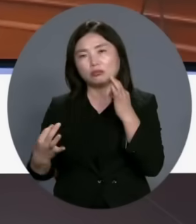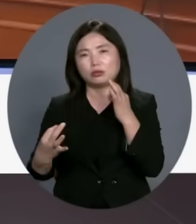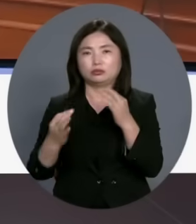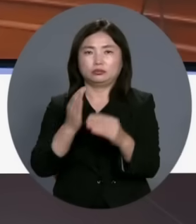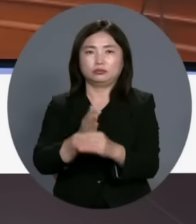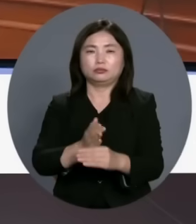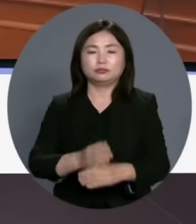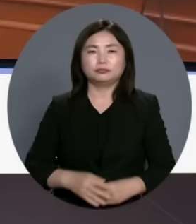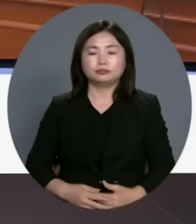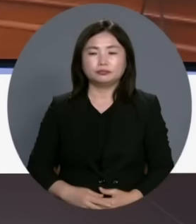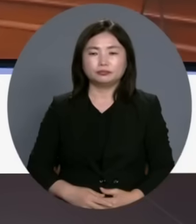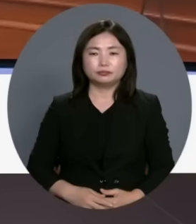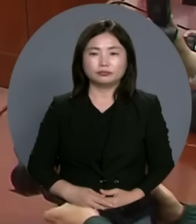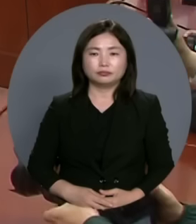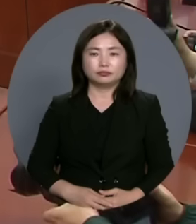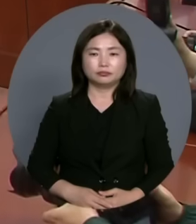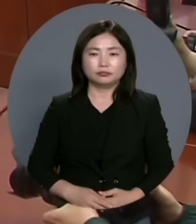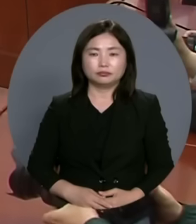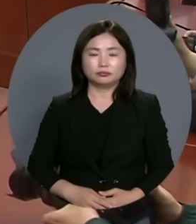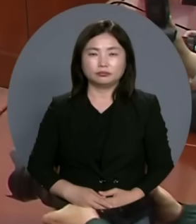권인수 기자입니다.